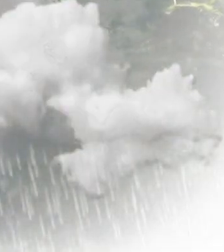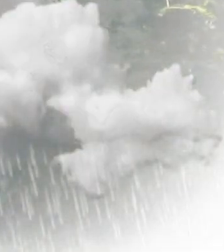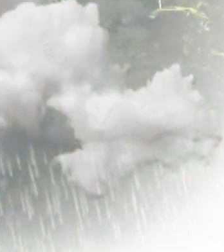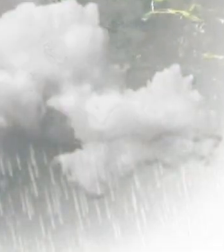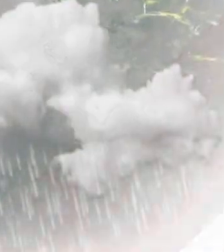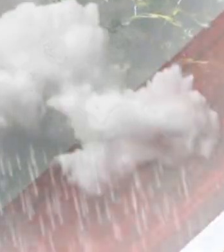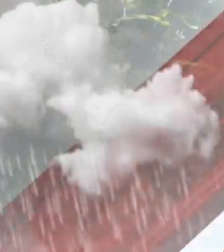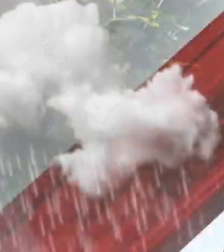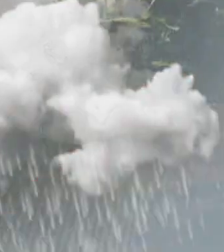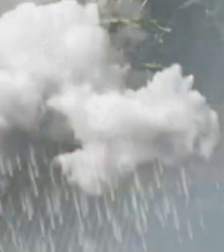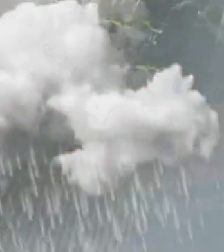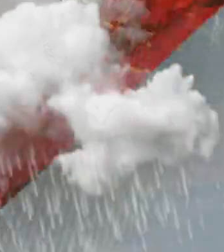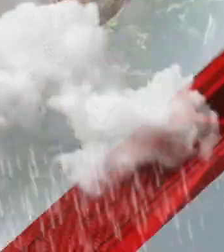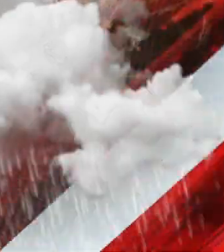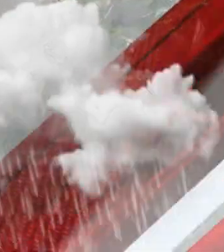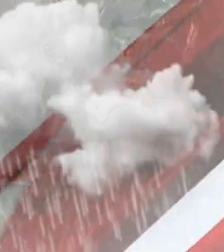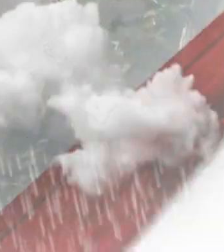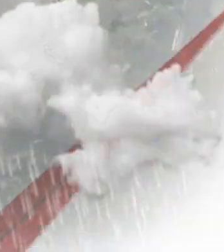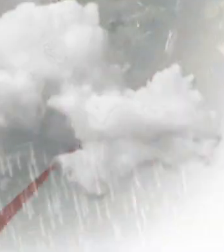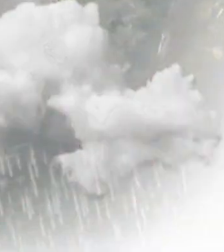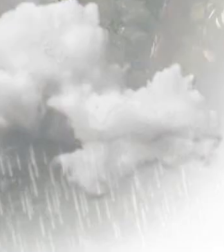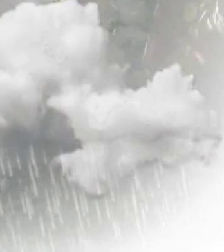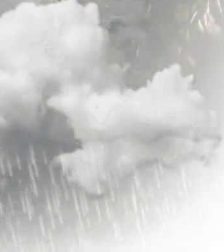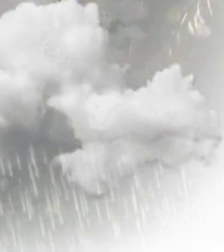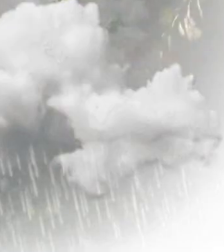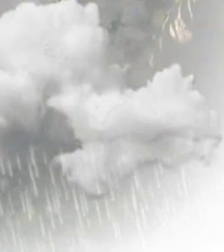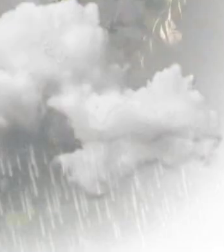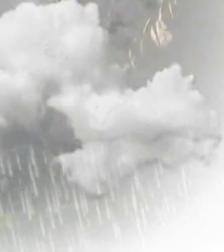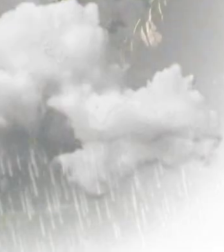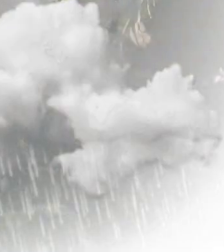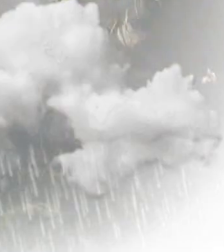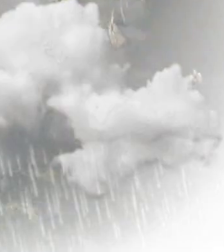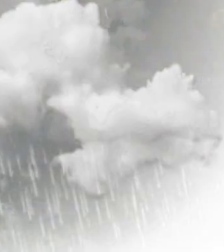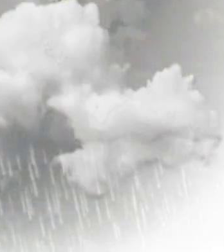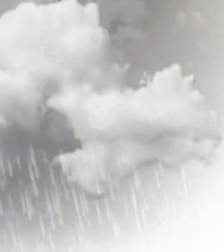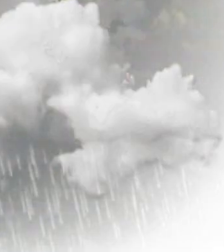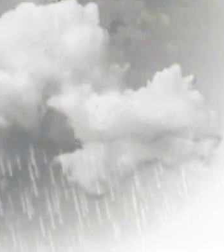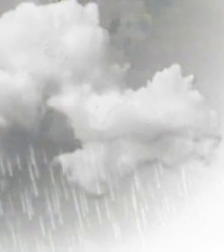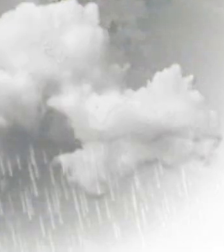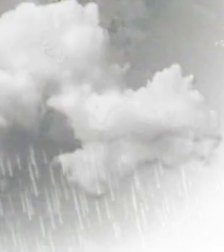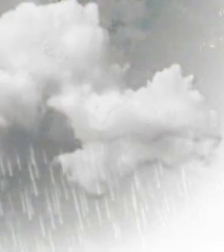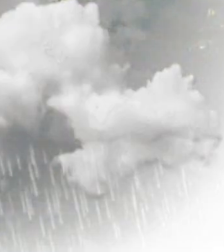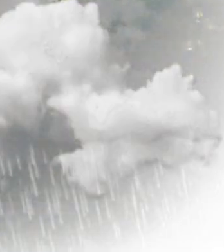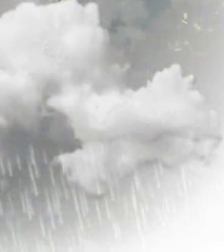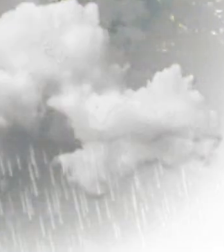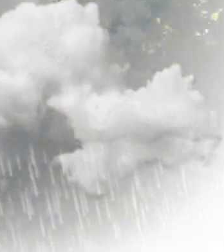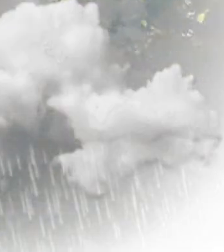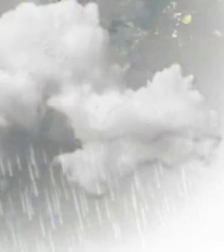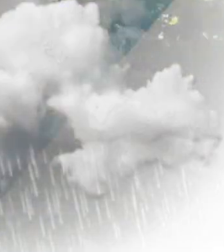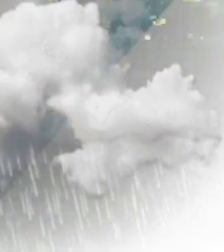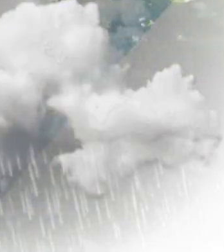22 днем и до плюс 18 вечером переменная облачность без осадков ветер полночной